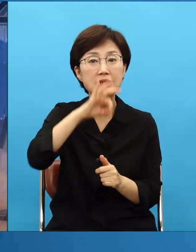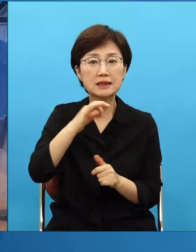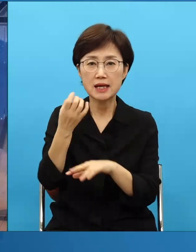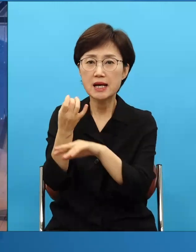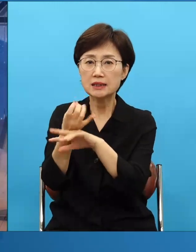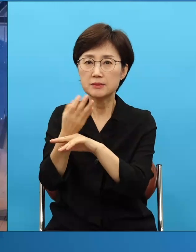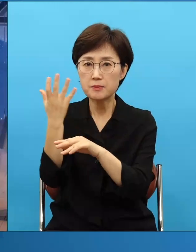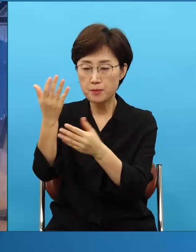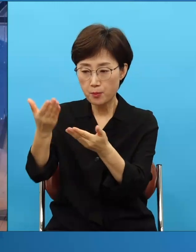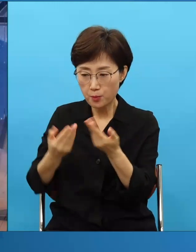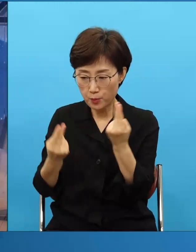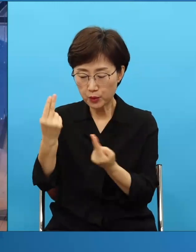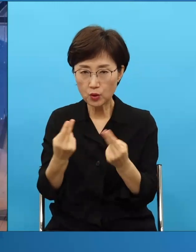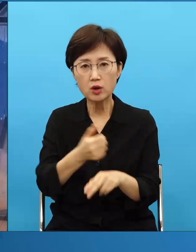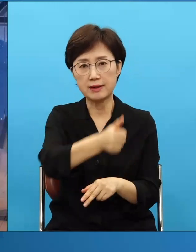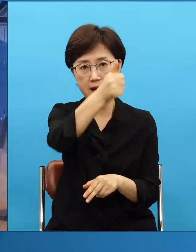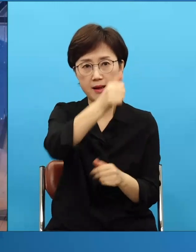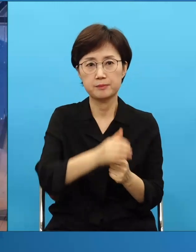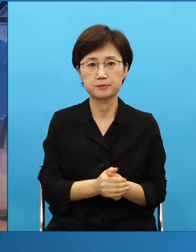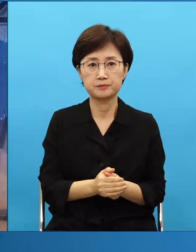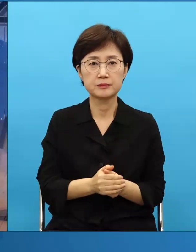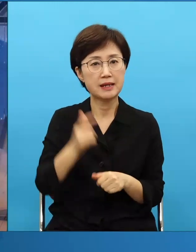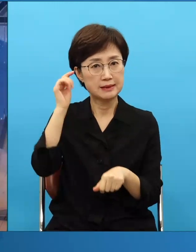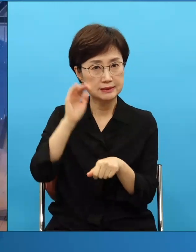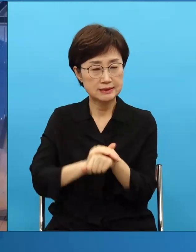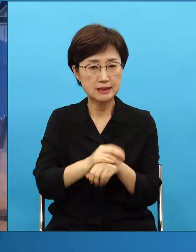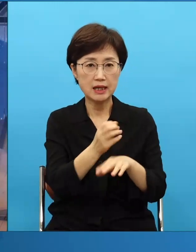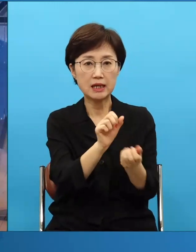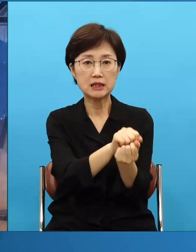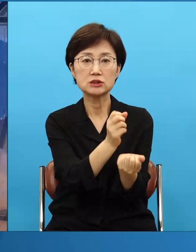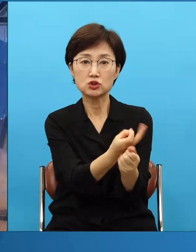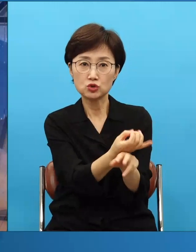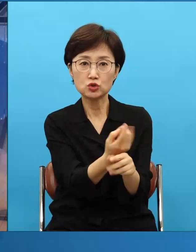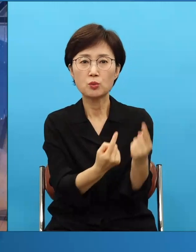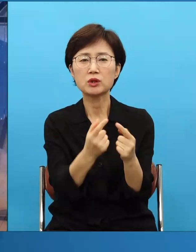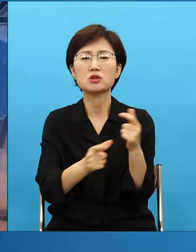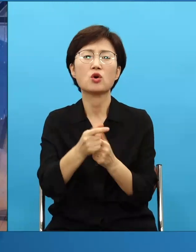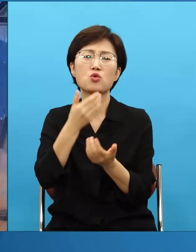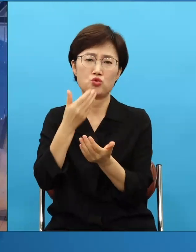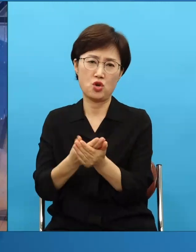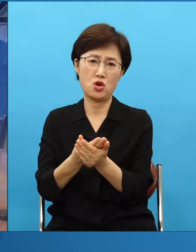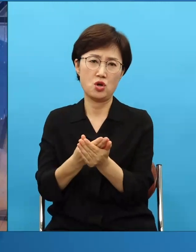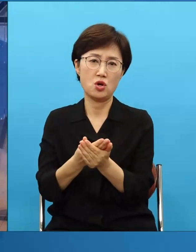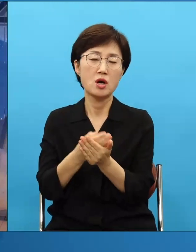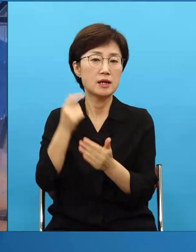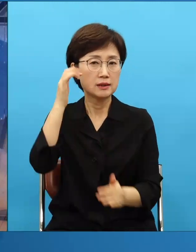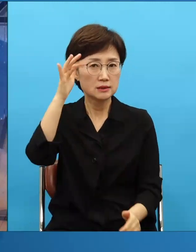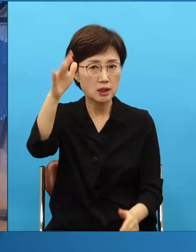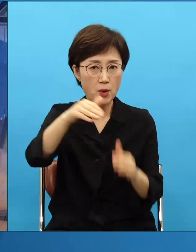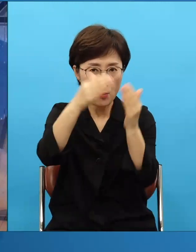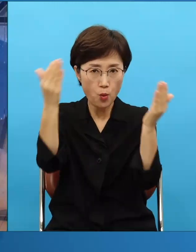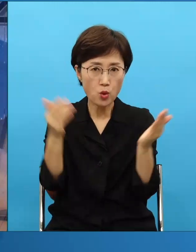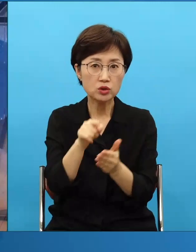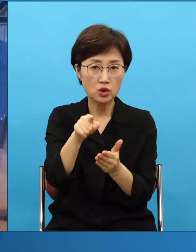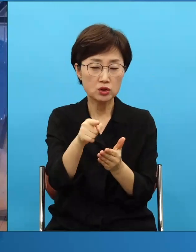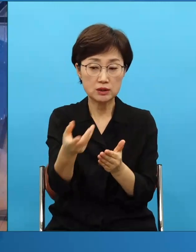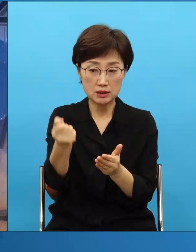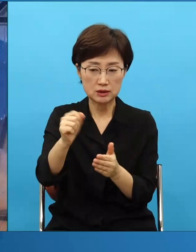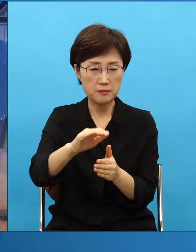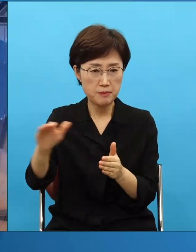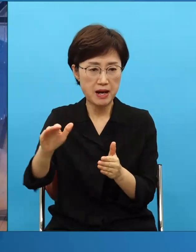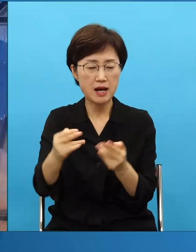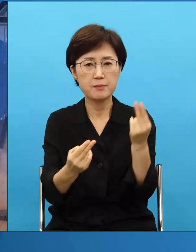better returns than 지혜는 진주보다 귀하니 내가 사모하는 모든 것으로도 이에 비교할 수